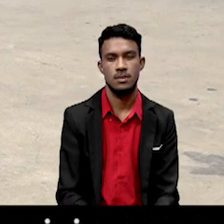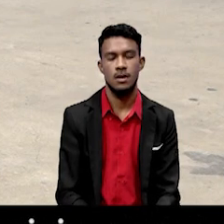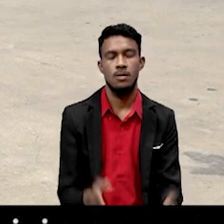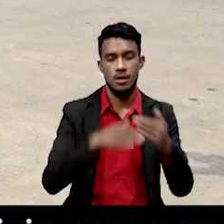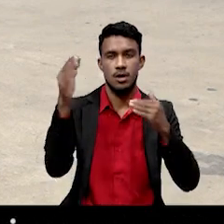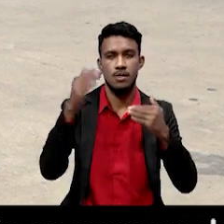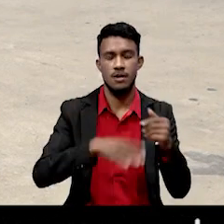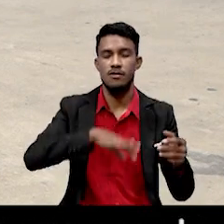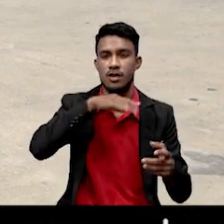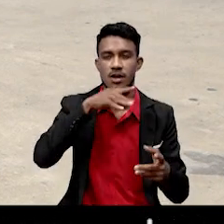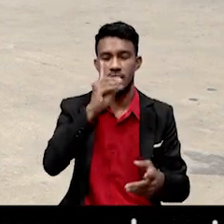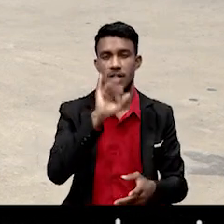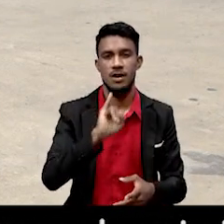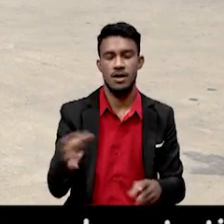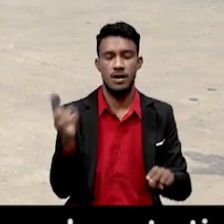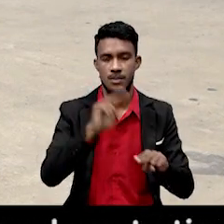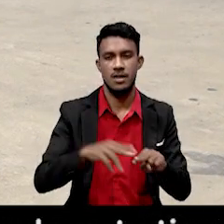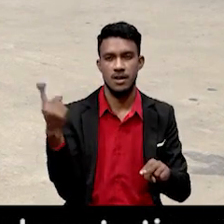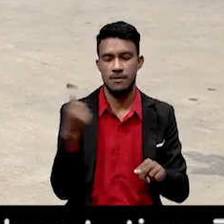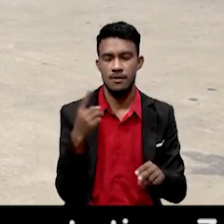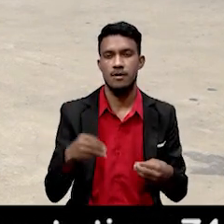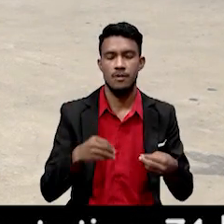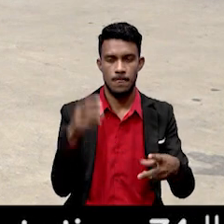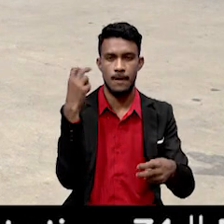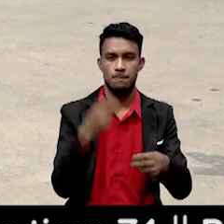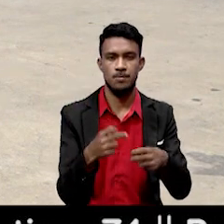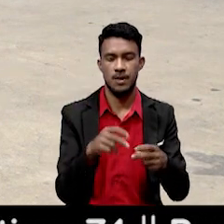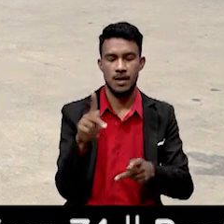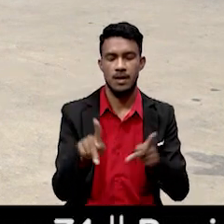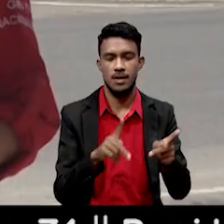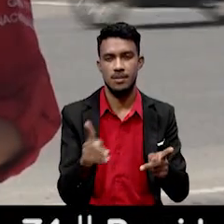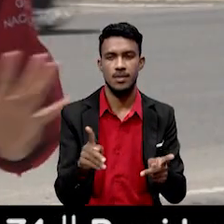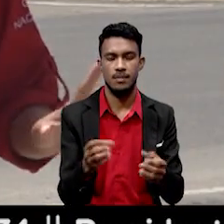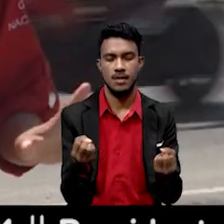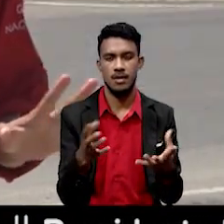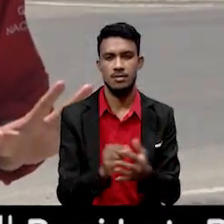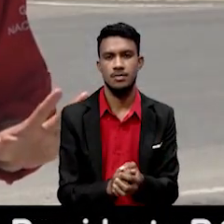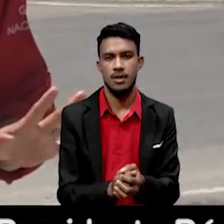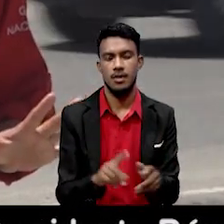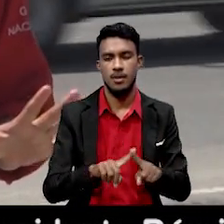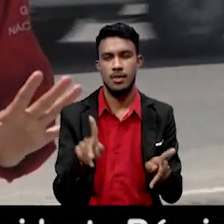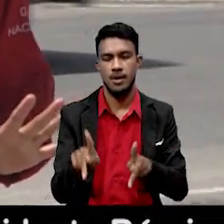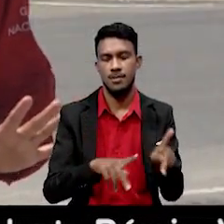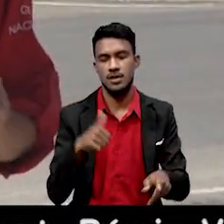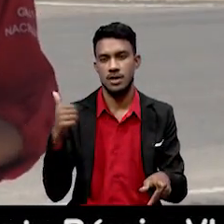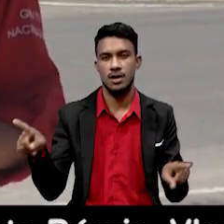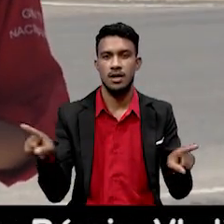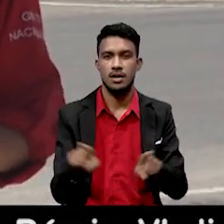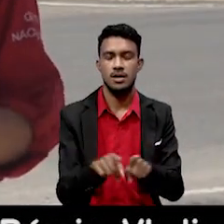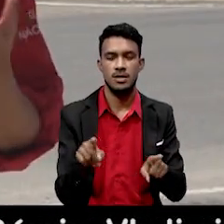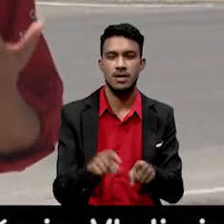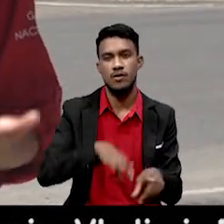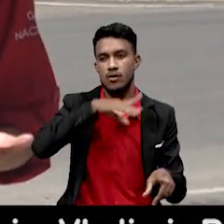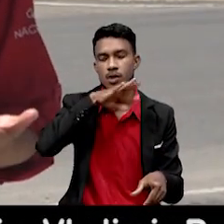Lixo capital Dili continua aumenta no saimos preocupação e a sociedade nilet. Mai bai ma balong lixo nesa sa sukat karazão